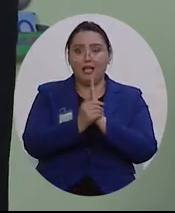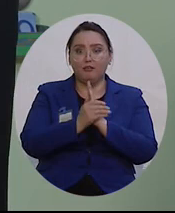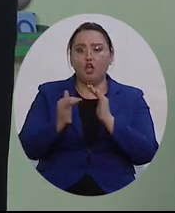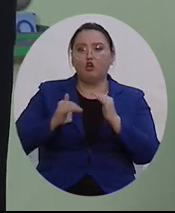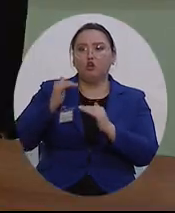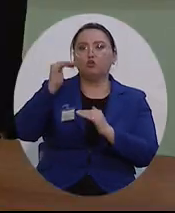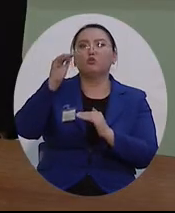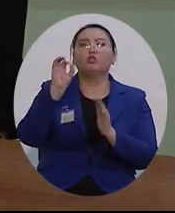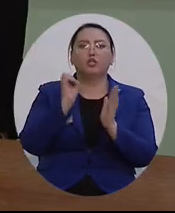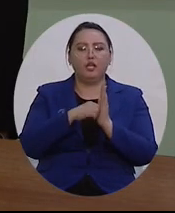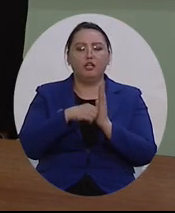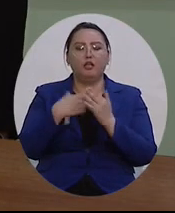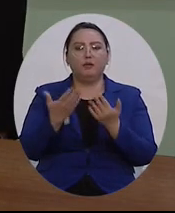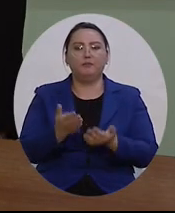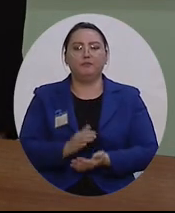хөгжүүлэх ёстой.